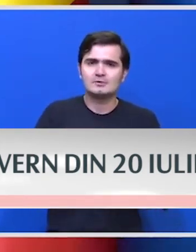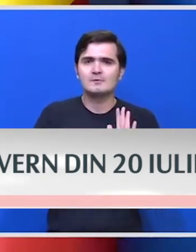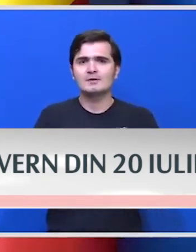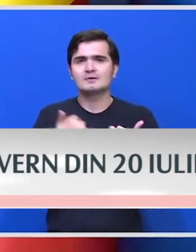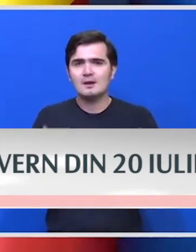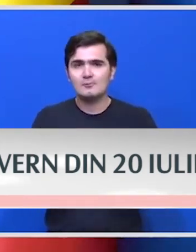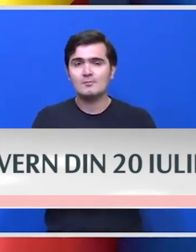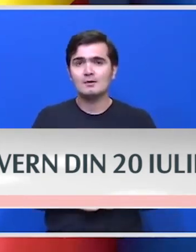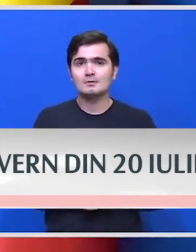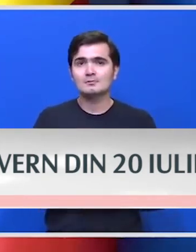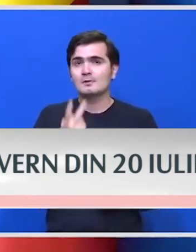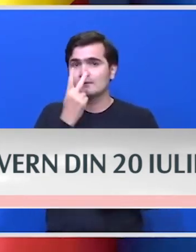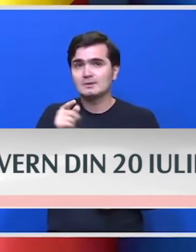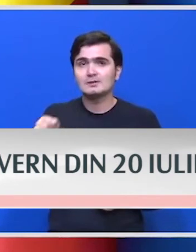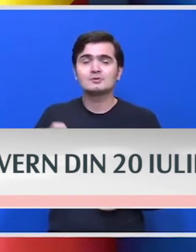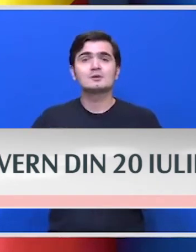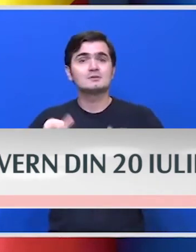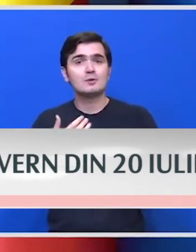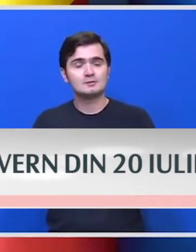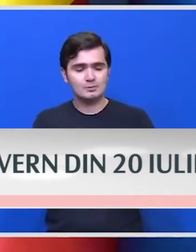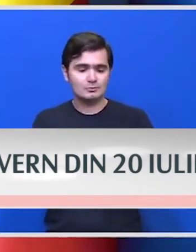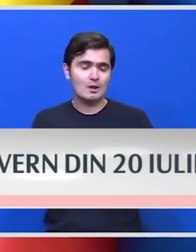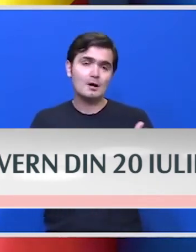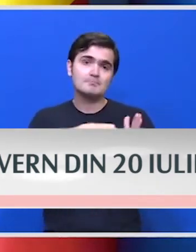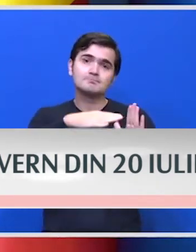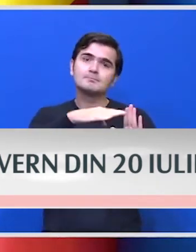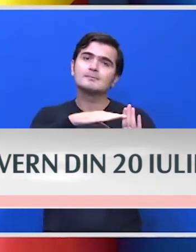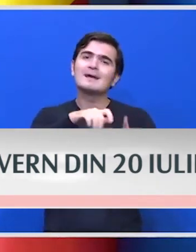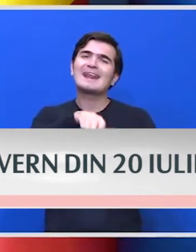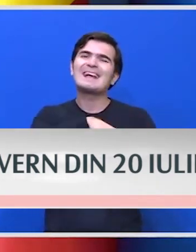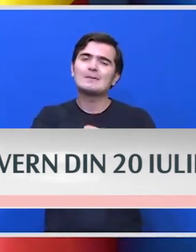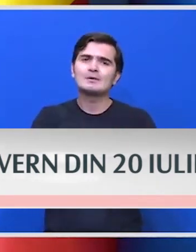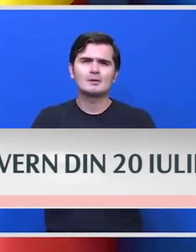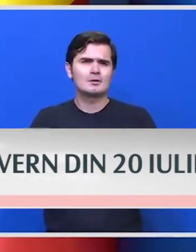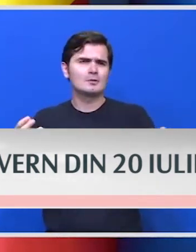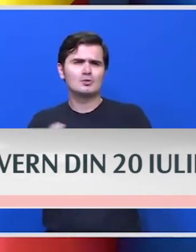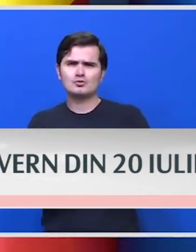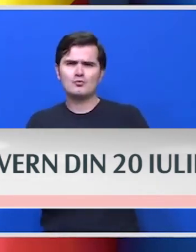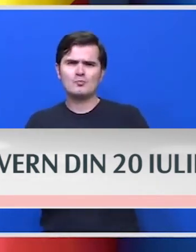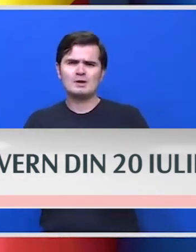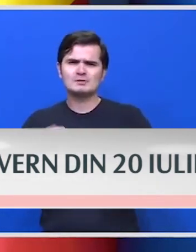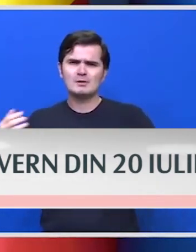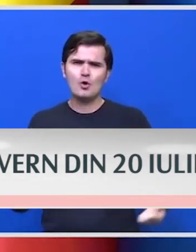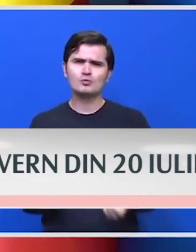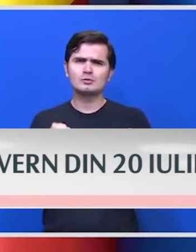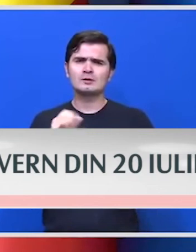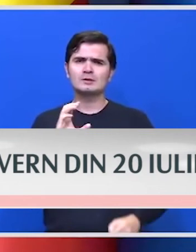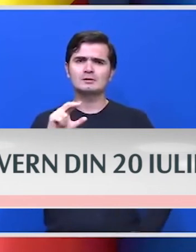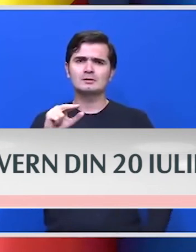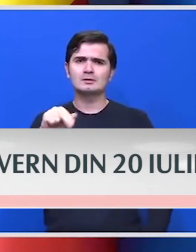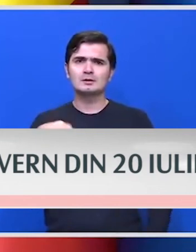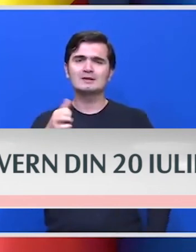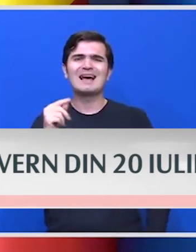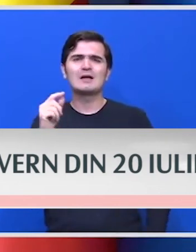acum vizează situațiile de a reglementa și dorința. Cum este consolidat de resort, da, prin aceste proiecte ale